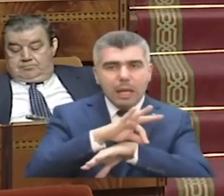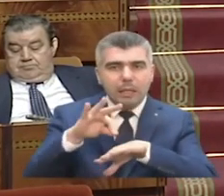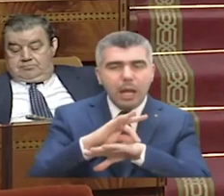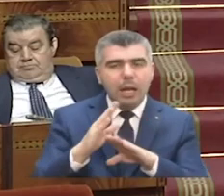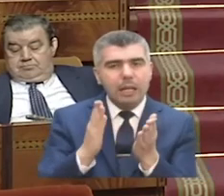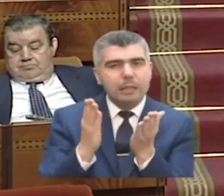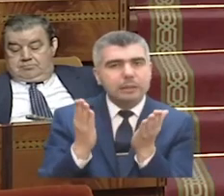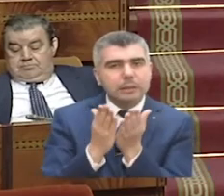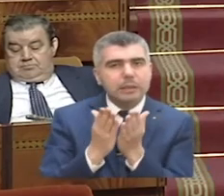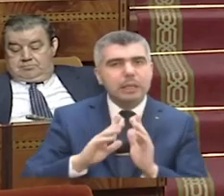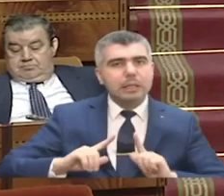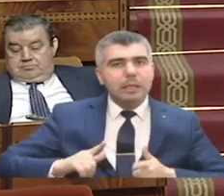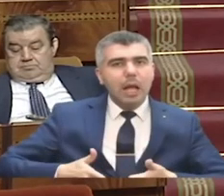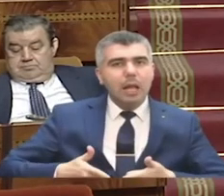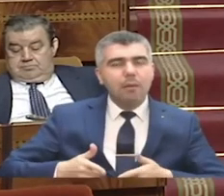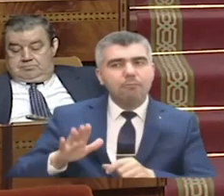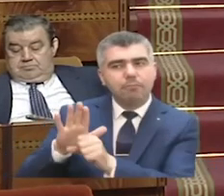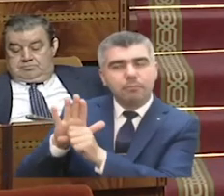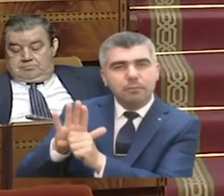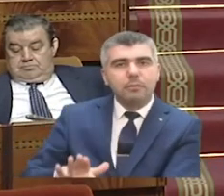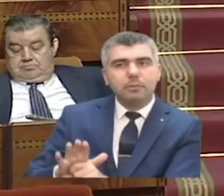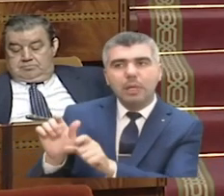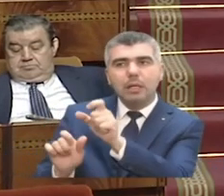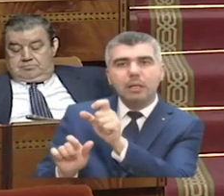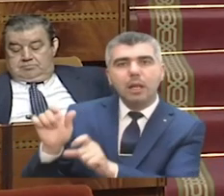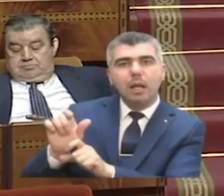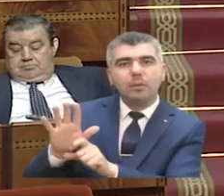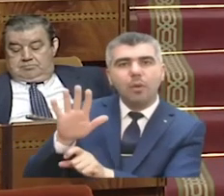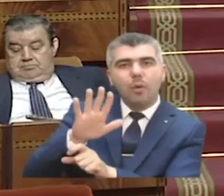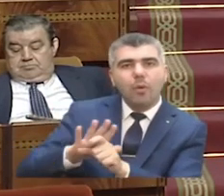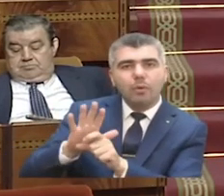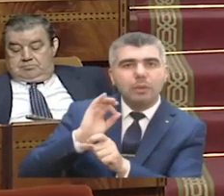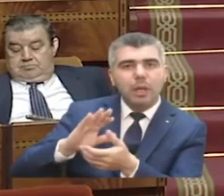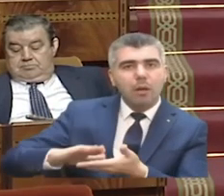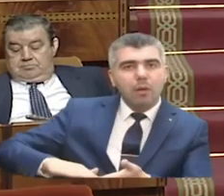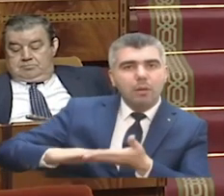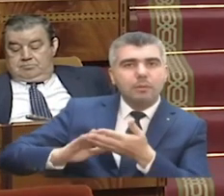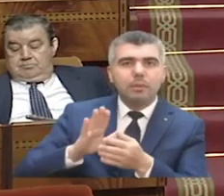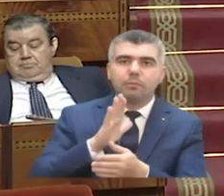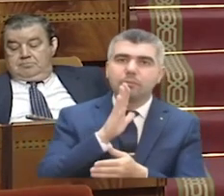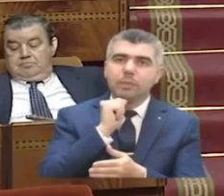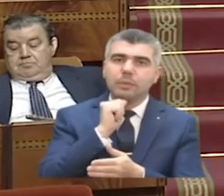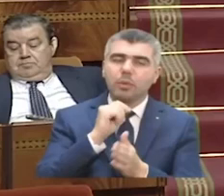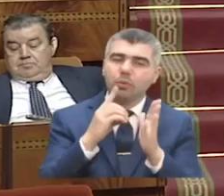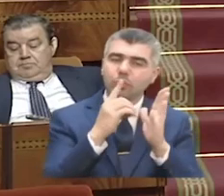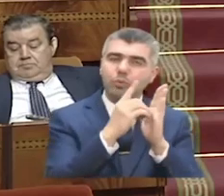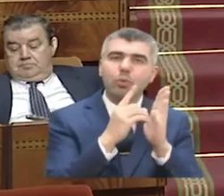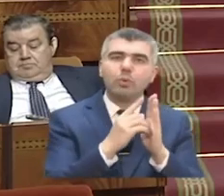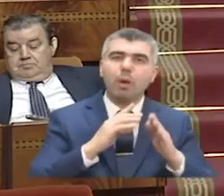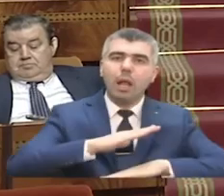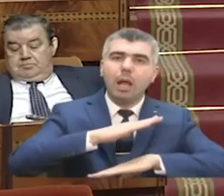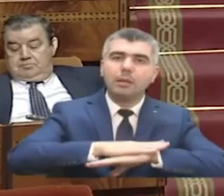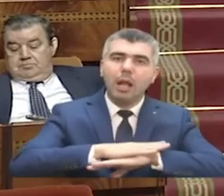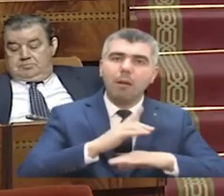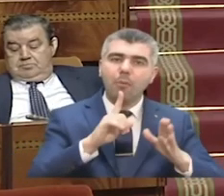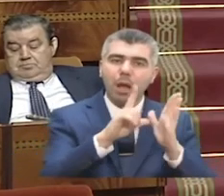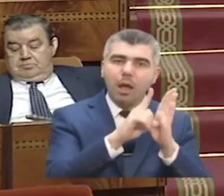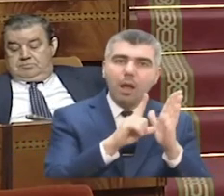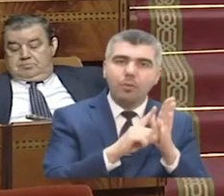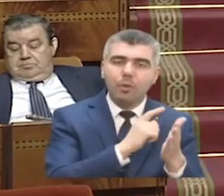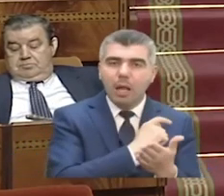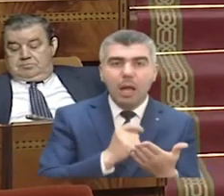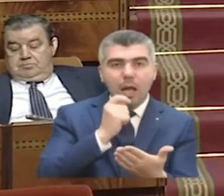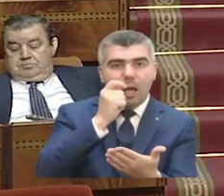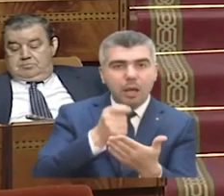في انتهاك الاراده الشعب وتنازل عن سياده الدوله ومخالفه صريحه للدستور والقانون والاحكام القضائيه